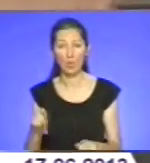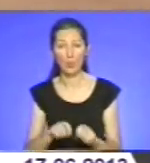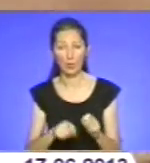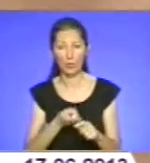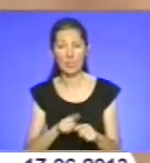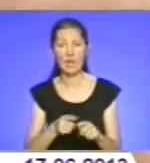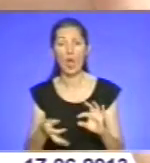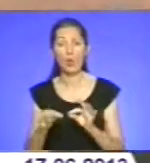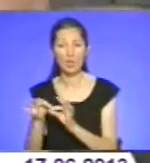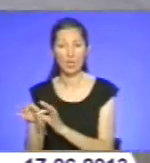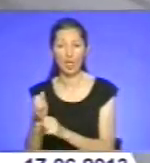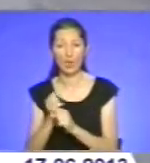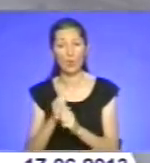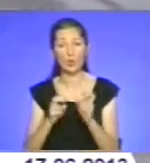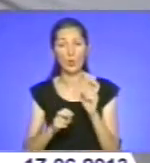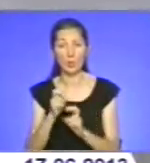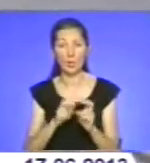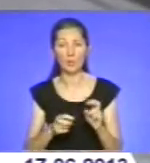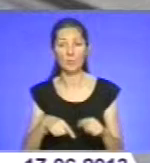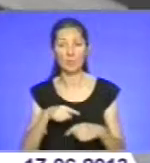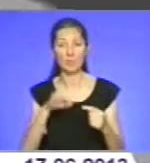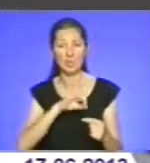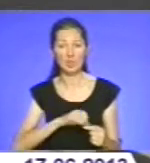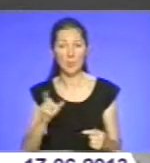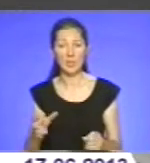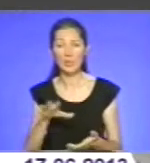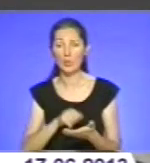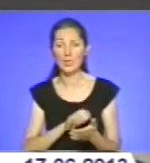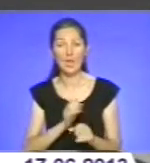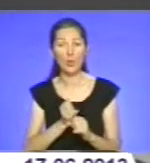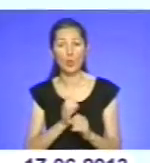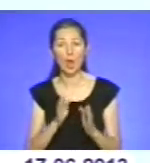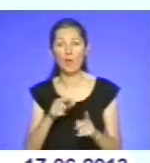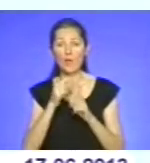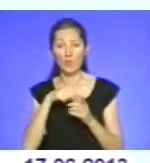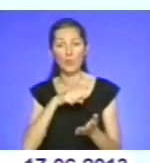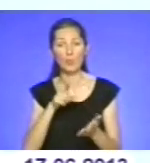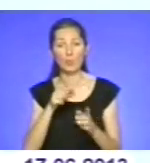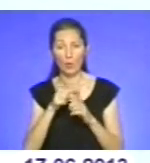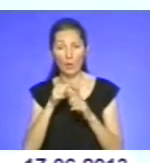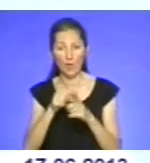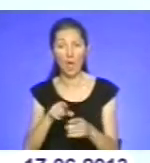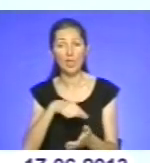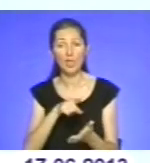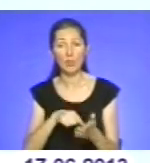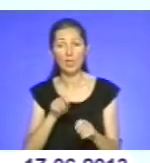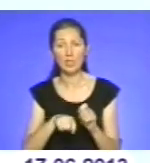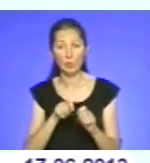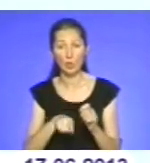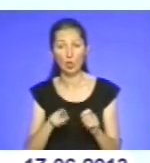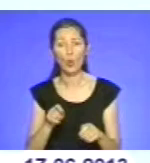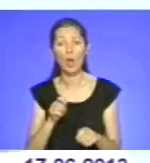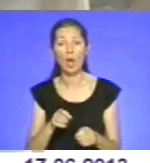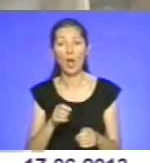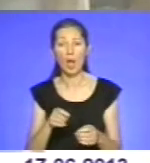роботу підприємств. Бізнесмени займаються не роботою, а відповідають на питання інспекторів. Тому експерти федерації і склали